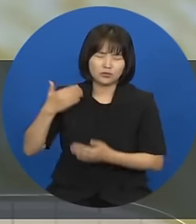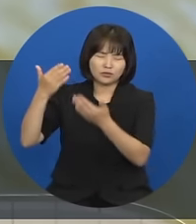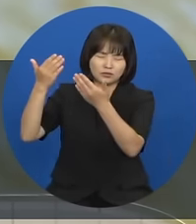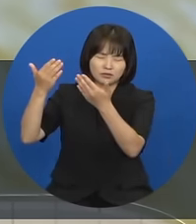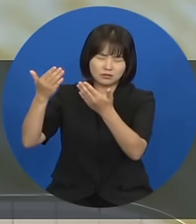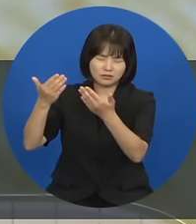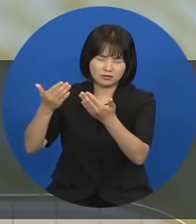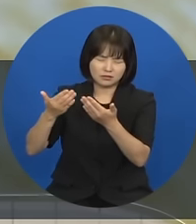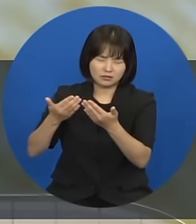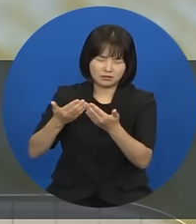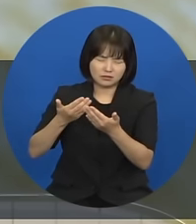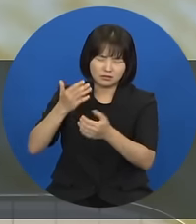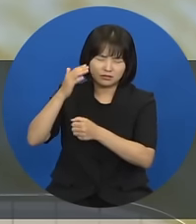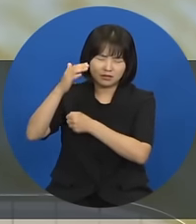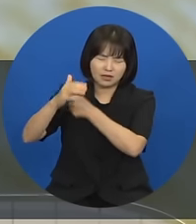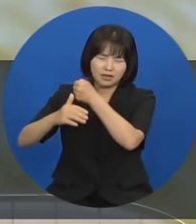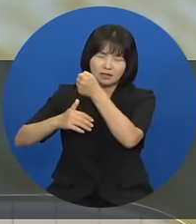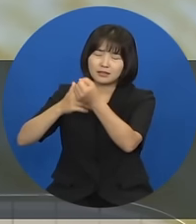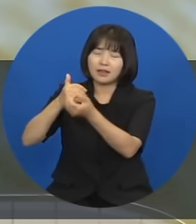만족시킨